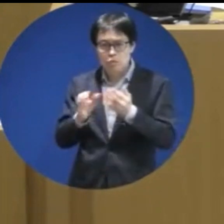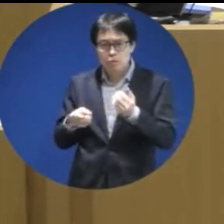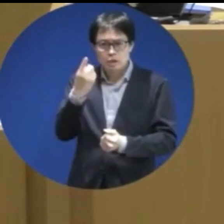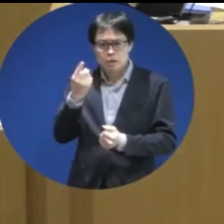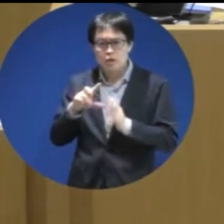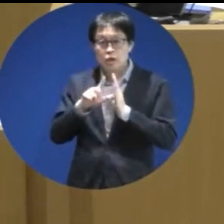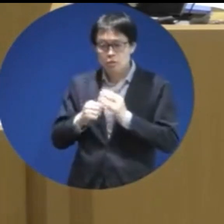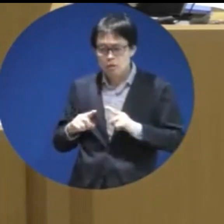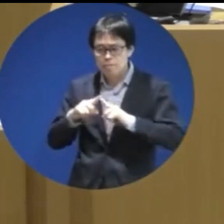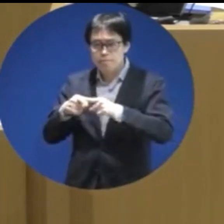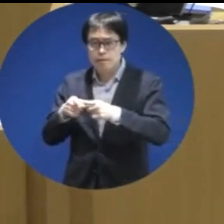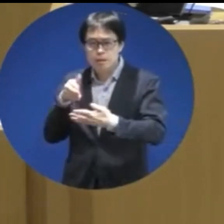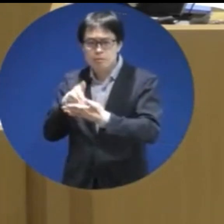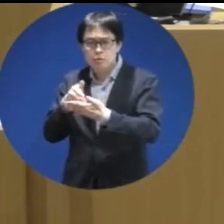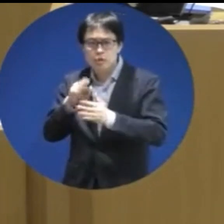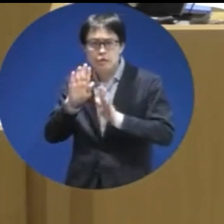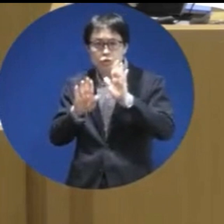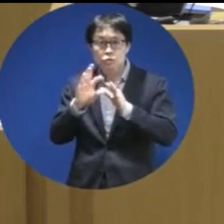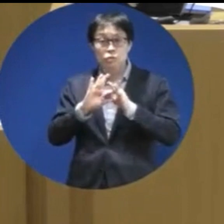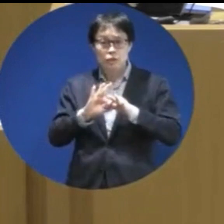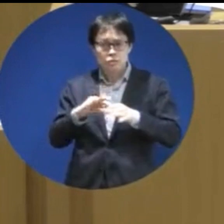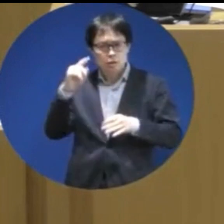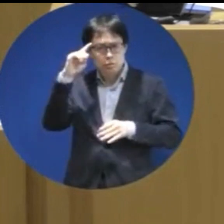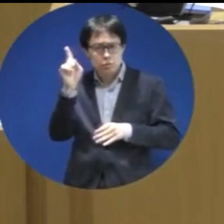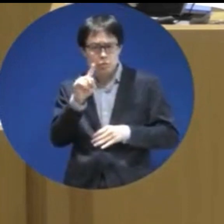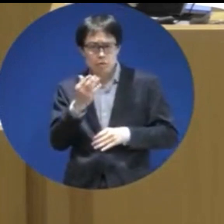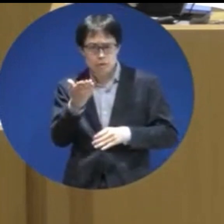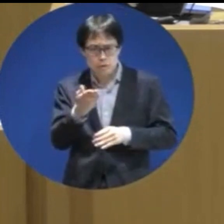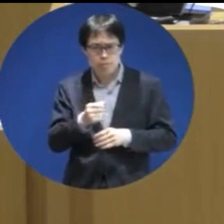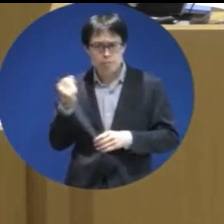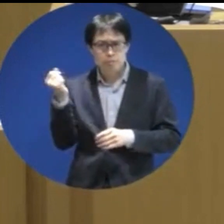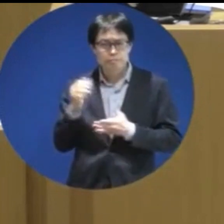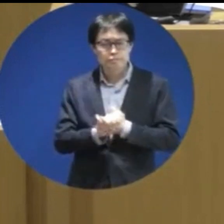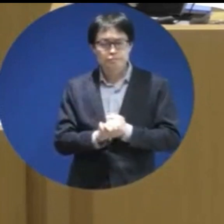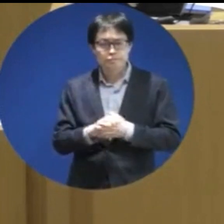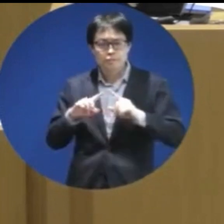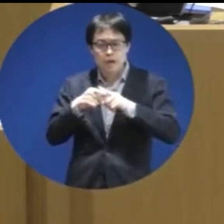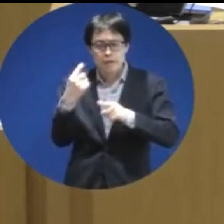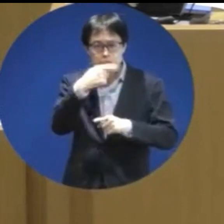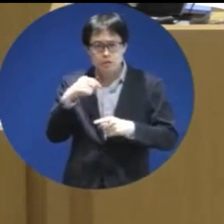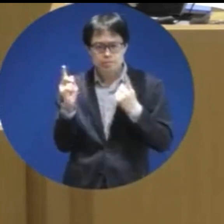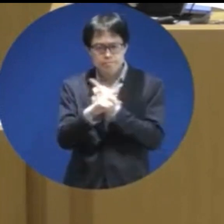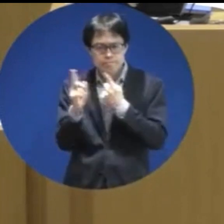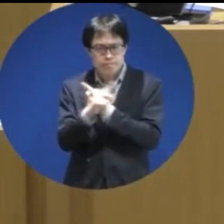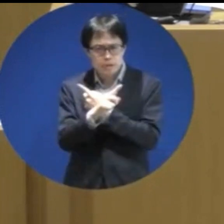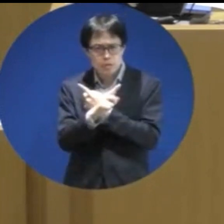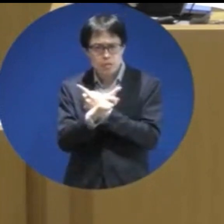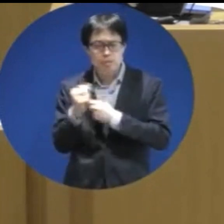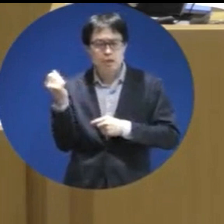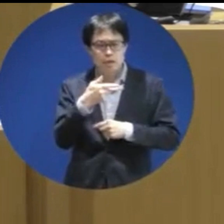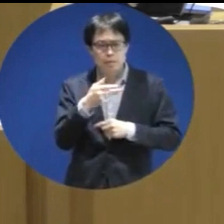際に行こうと思っても入れない状況に関してどのように考えているのか、すぐにでもこちらに関しては入り口の改修直す、